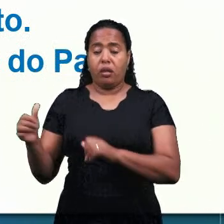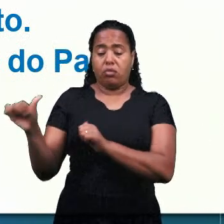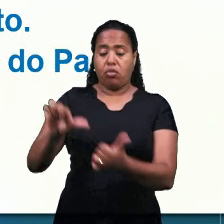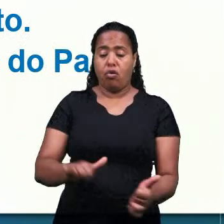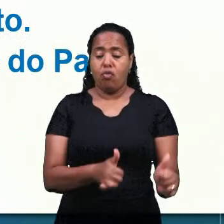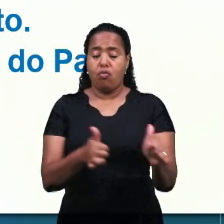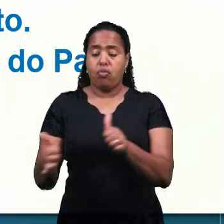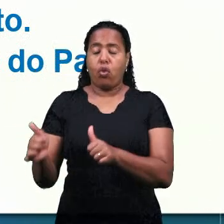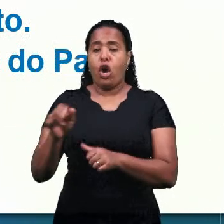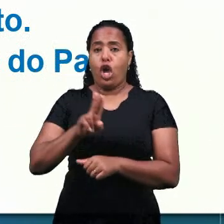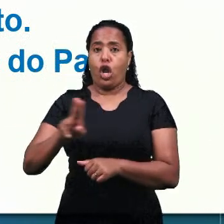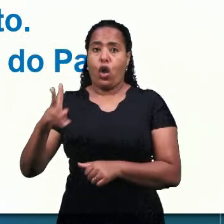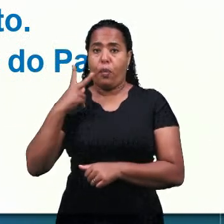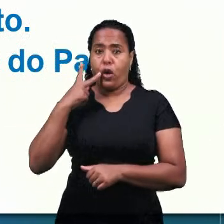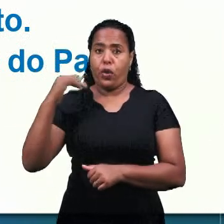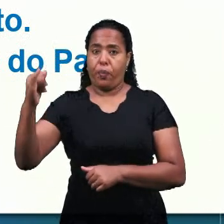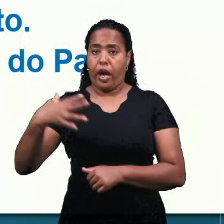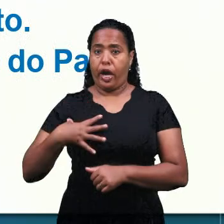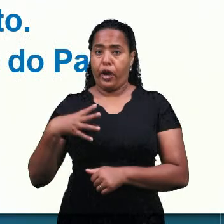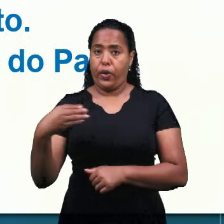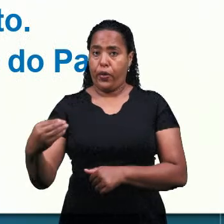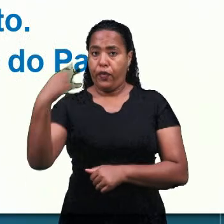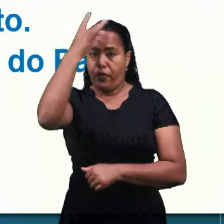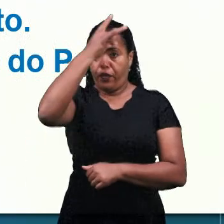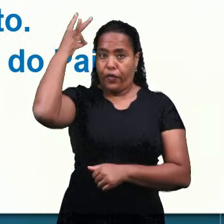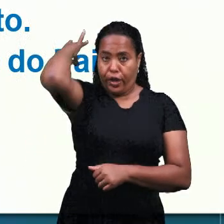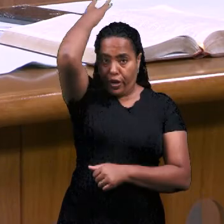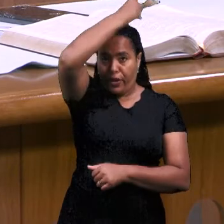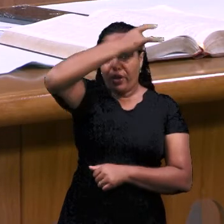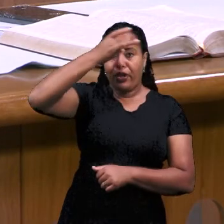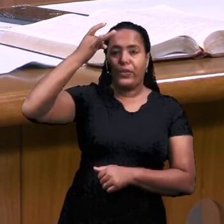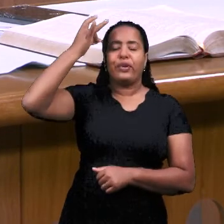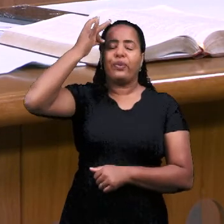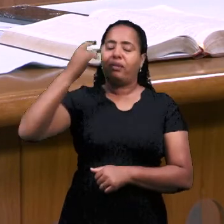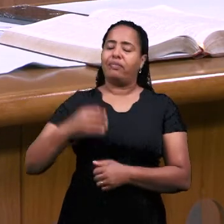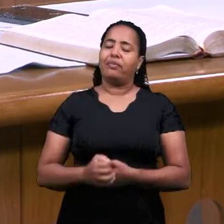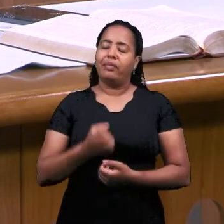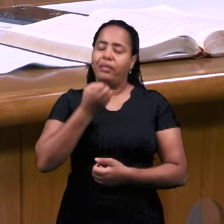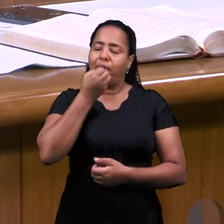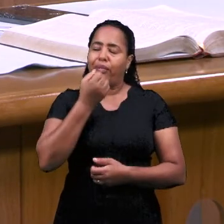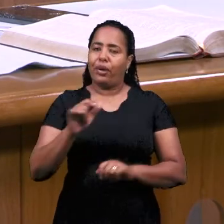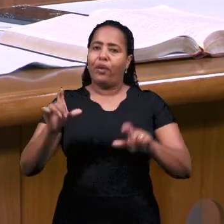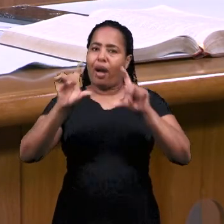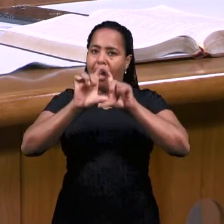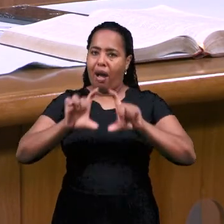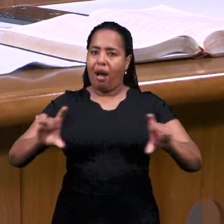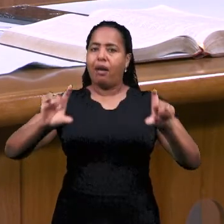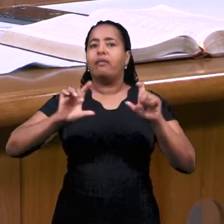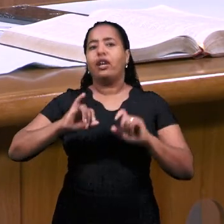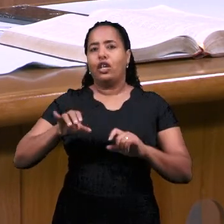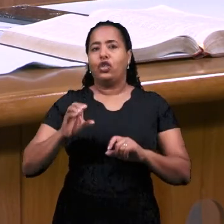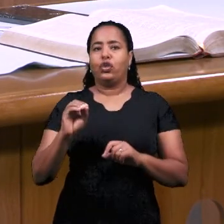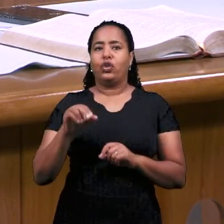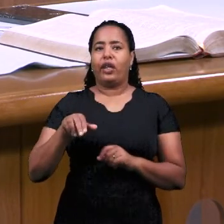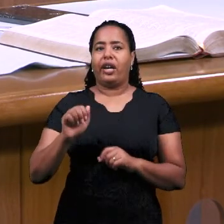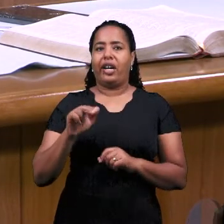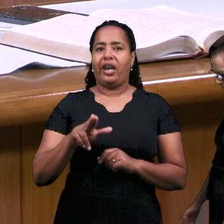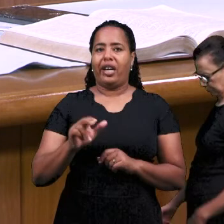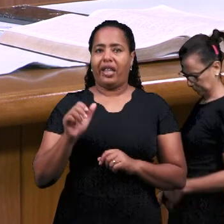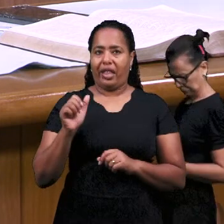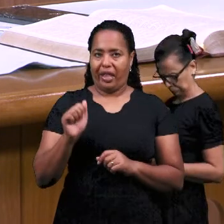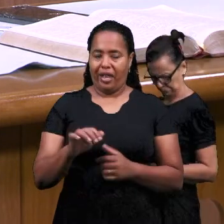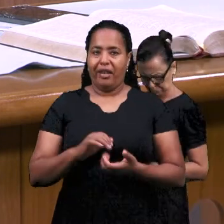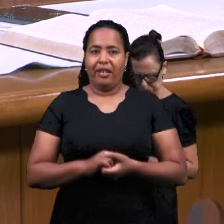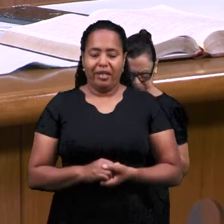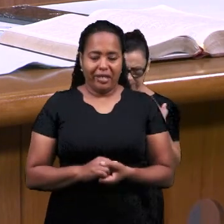eaux au nom du Père, du Fils et du Saint-Esprit. Très bonne réponse, la phrase de notre sœur Jona. Passons maintenant à la